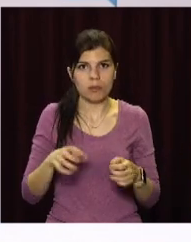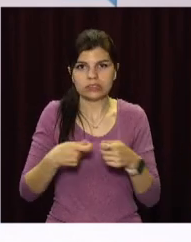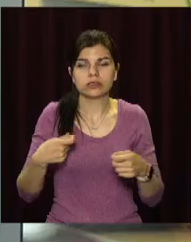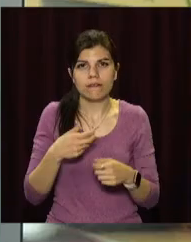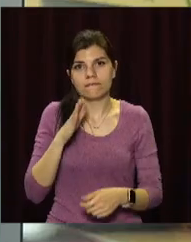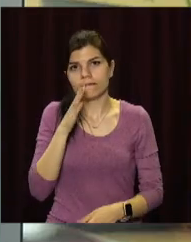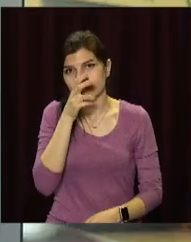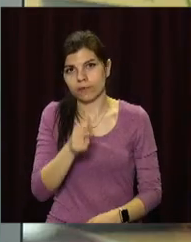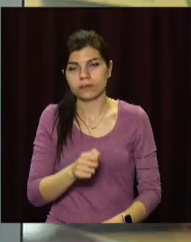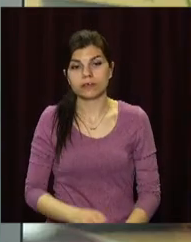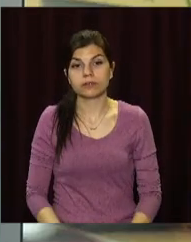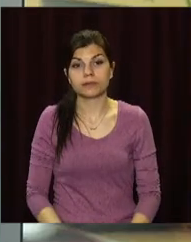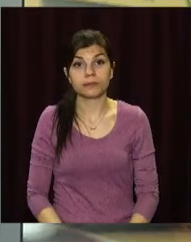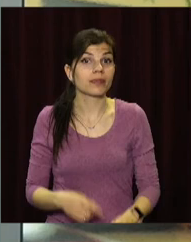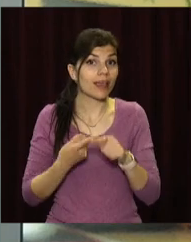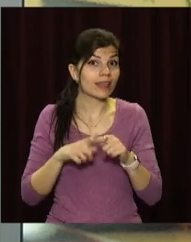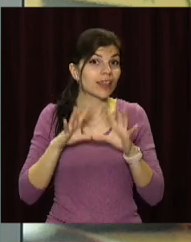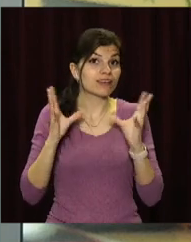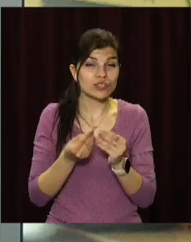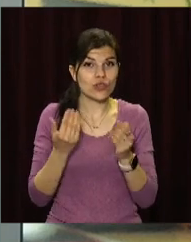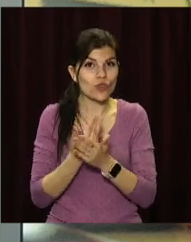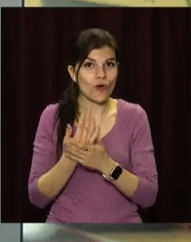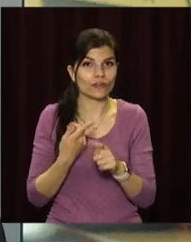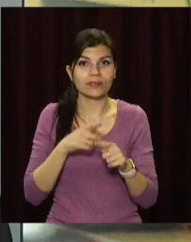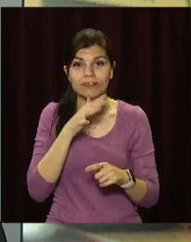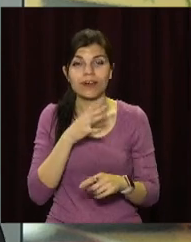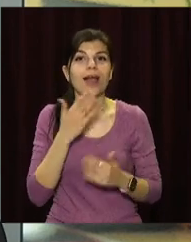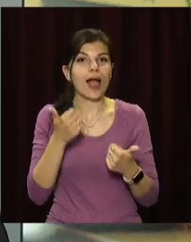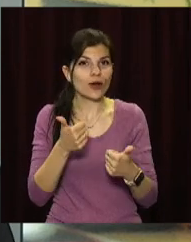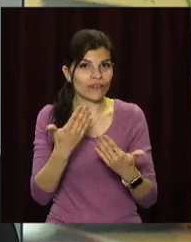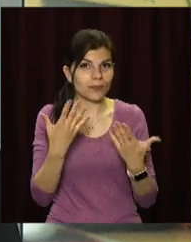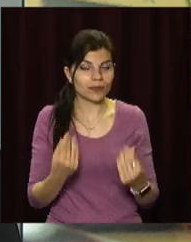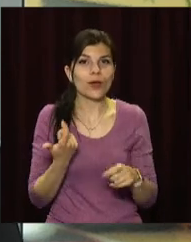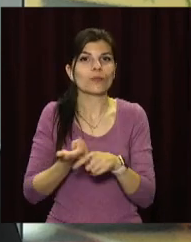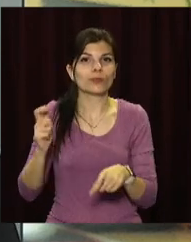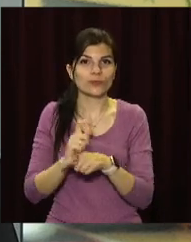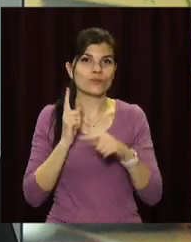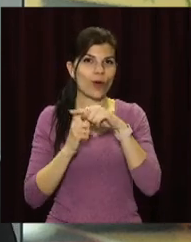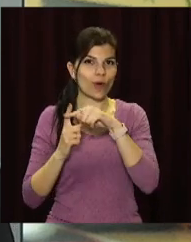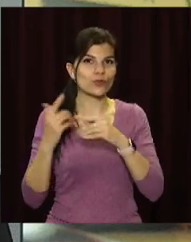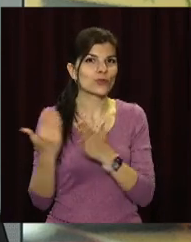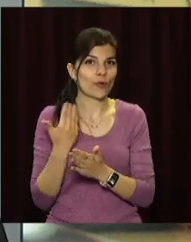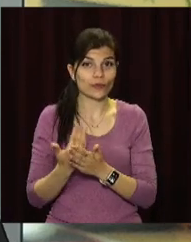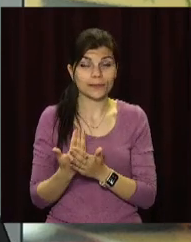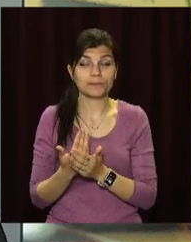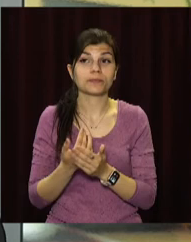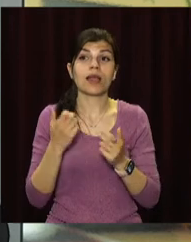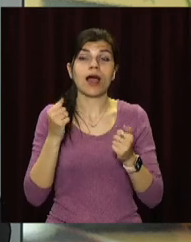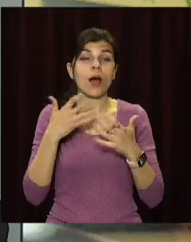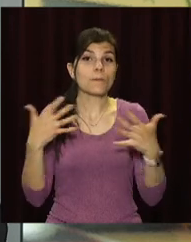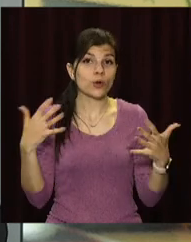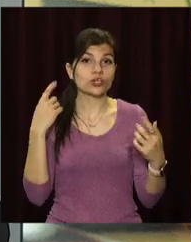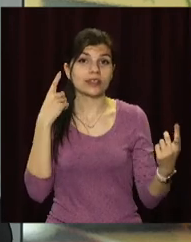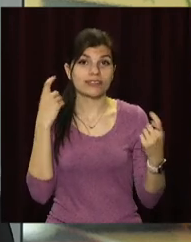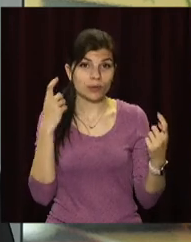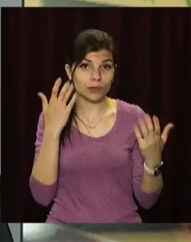травмировать. І це всі новини на цю годину. Вдалого вам дня та якомога більше позитивних новин. А більше новин читайте на